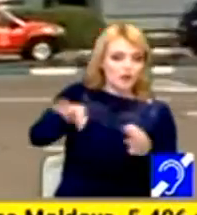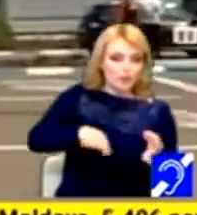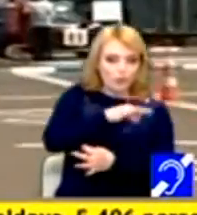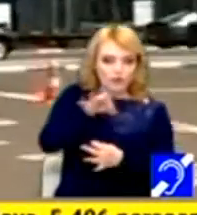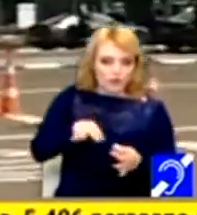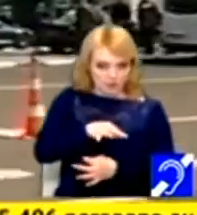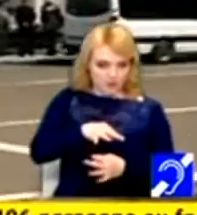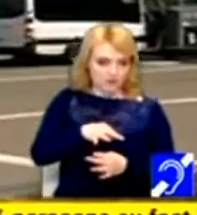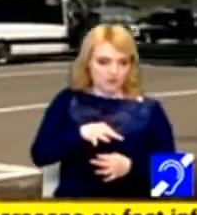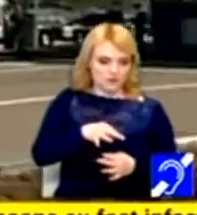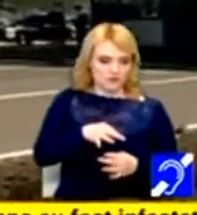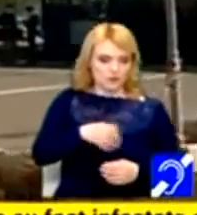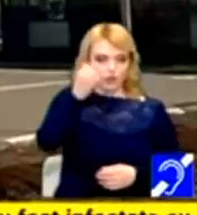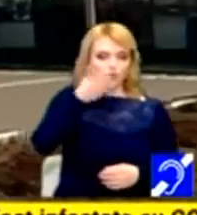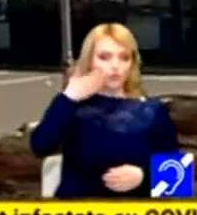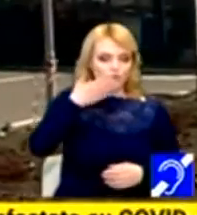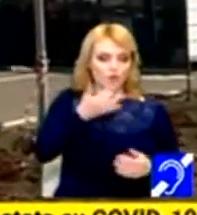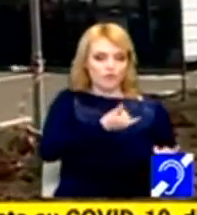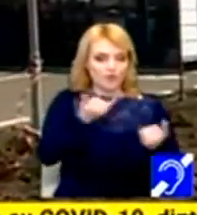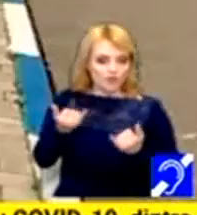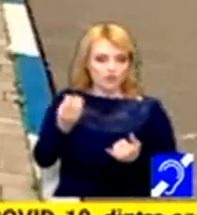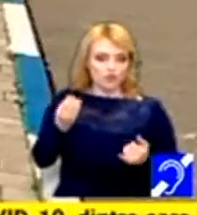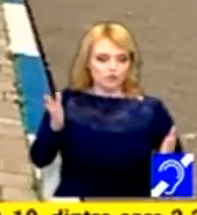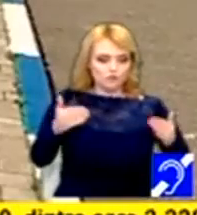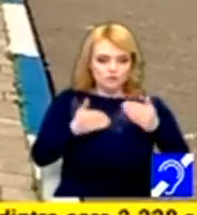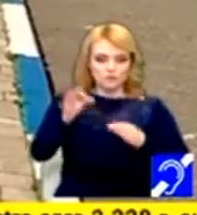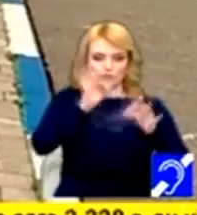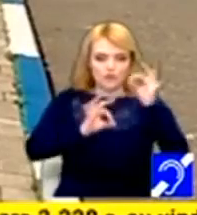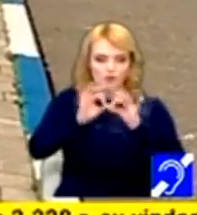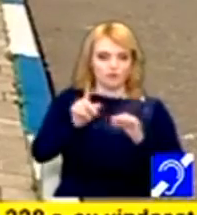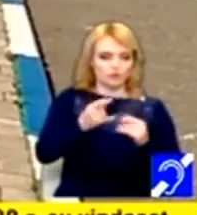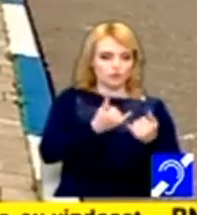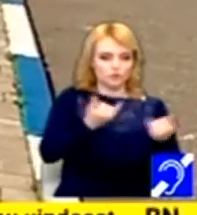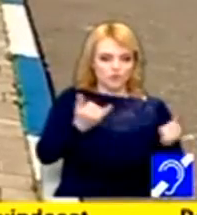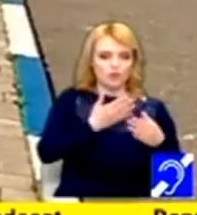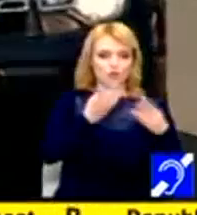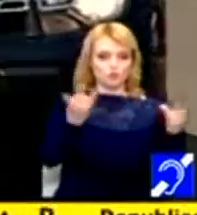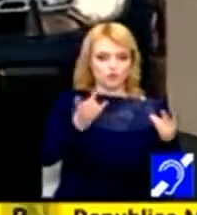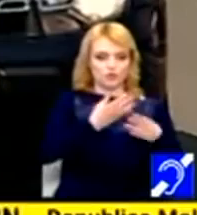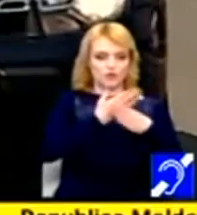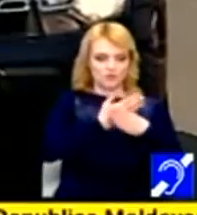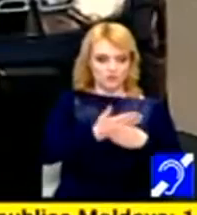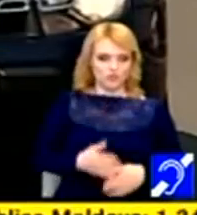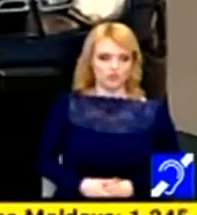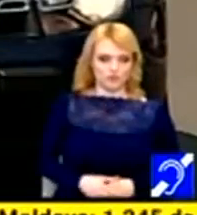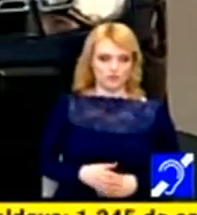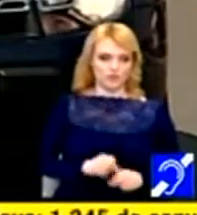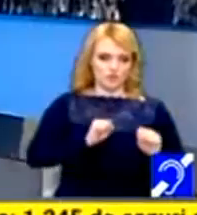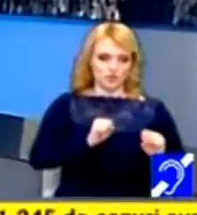pentru a preveni pandemia. România a oferit un lot de echipamente medicale și medicamente în valoare de 3,5 milioane de euro.